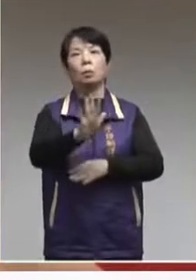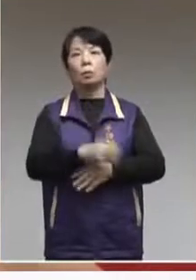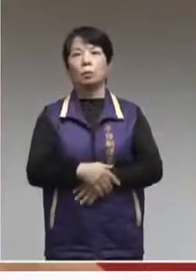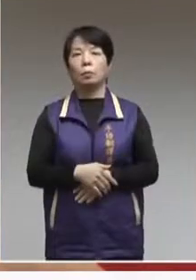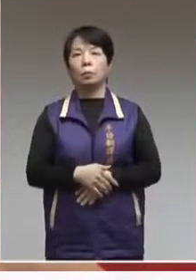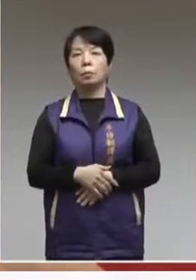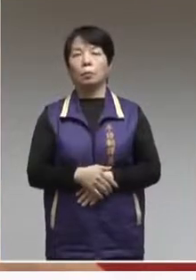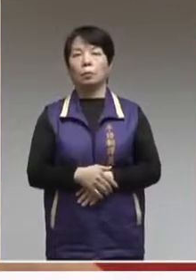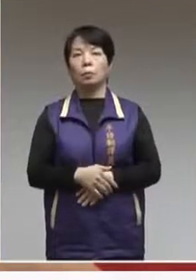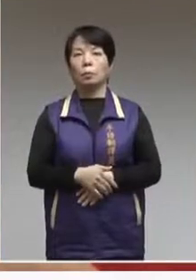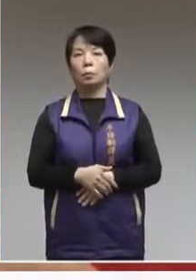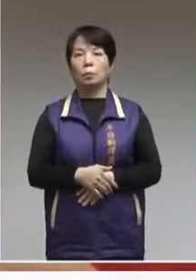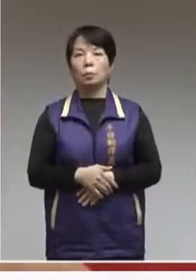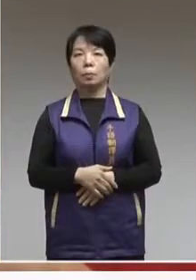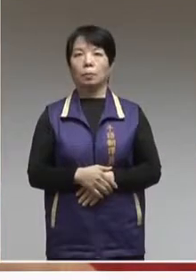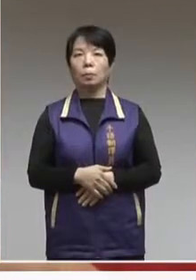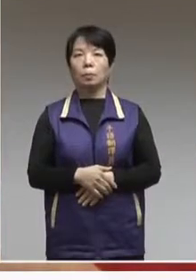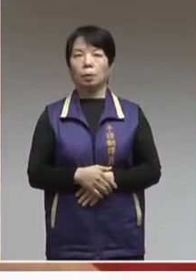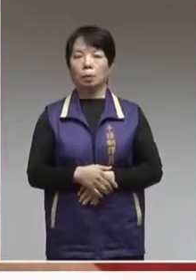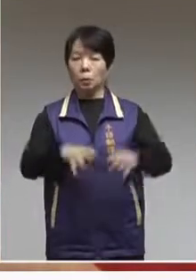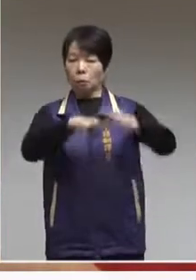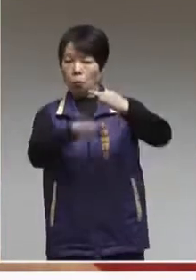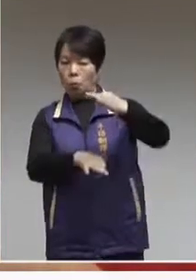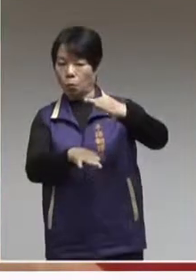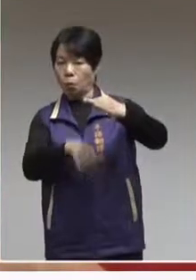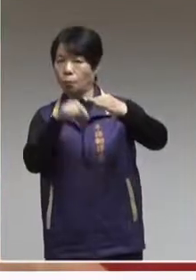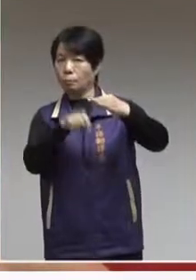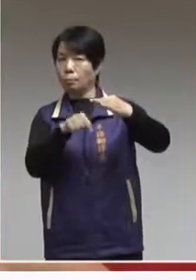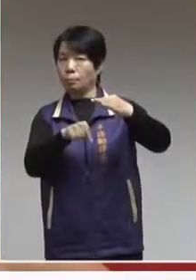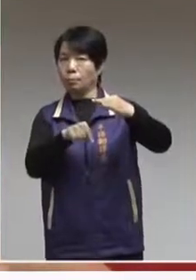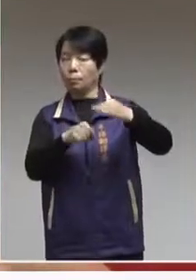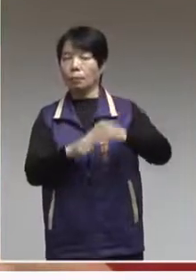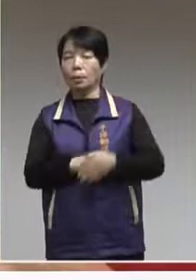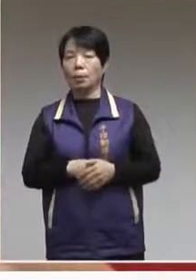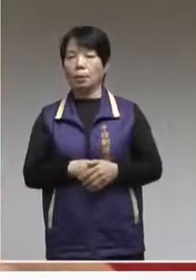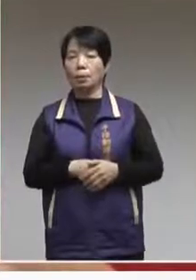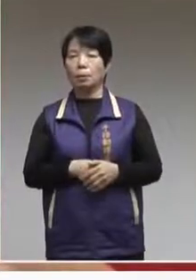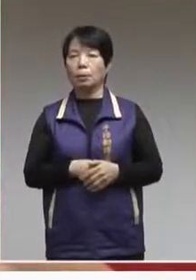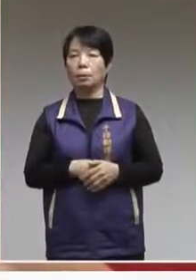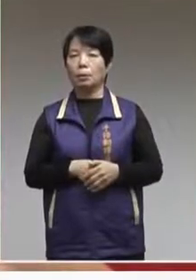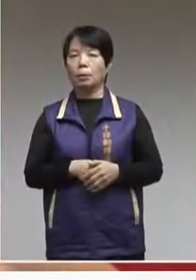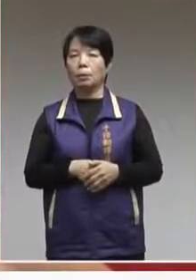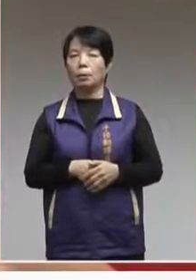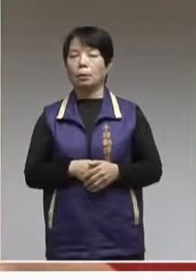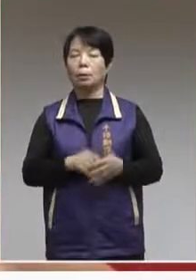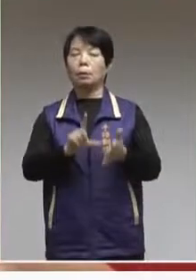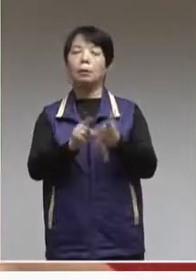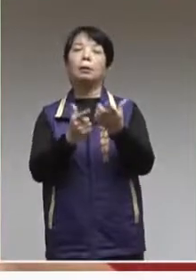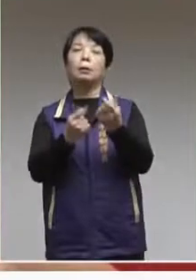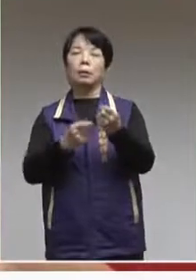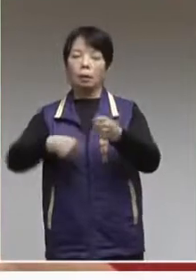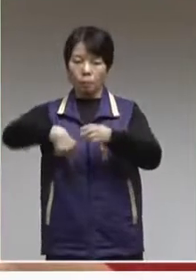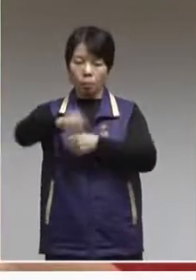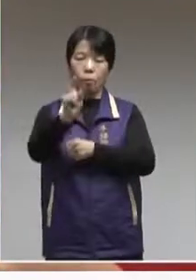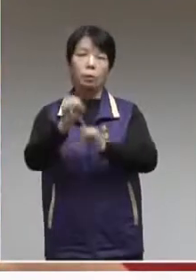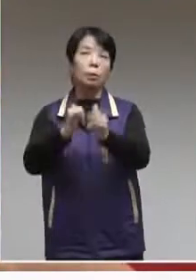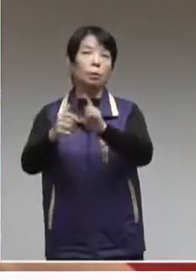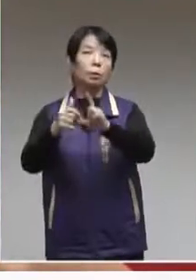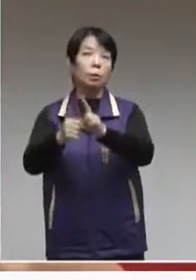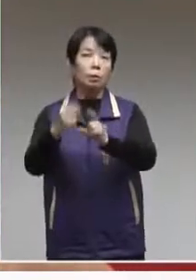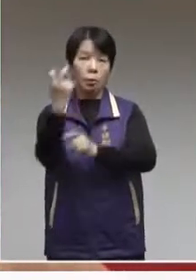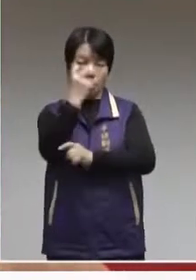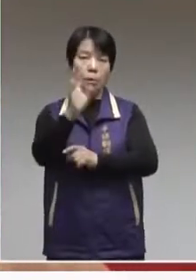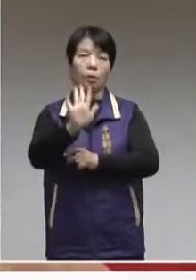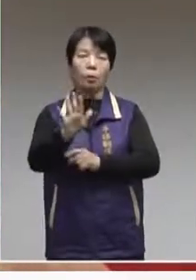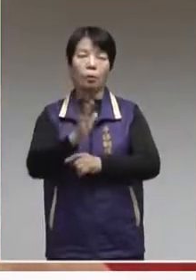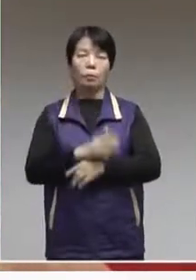以框列的对象，然后同步进行这个筛检，好啊，所以我们就找到这个